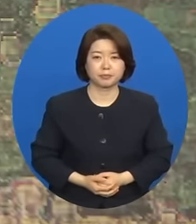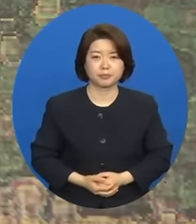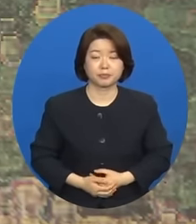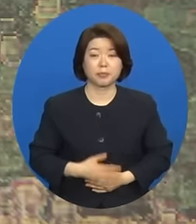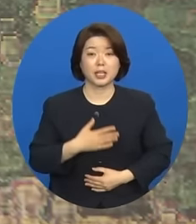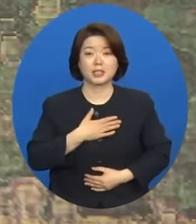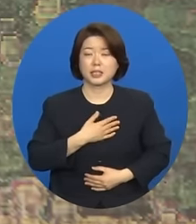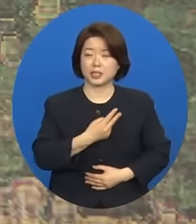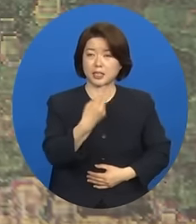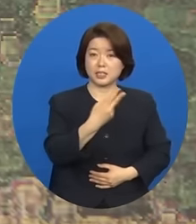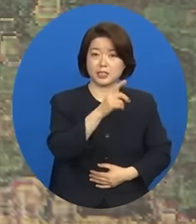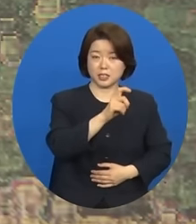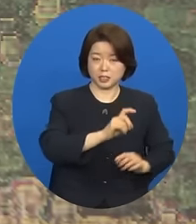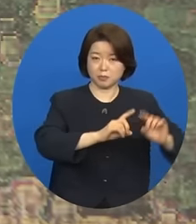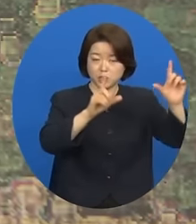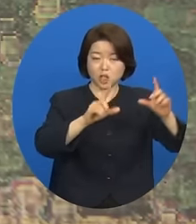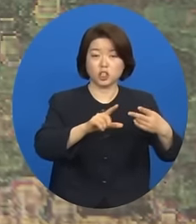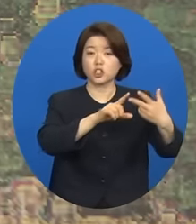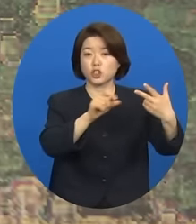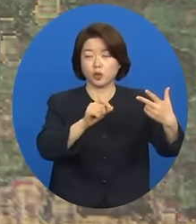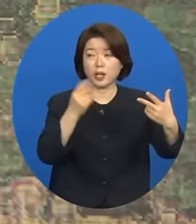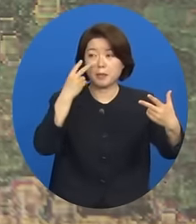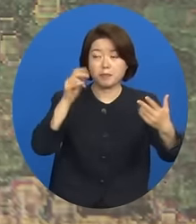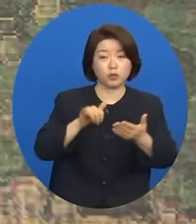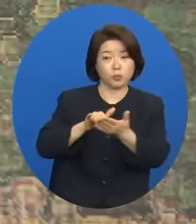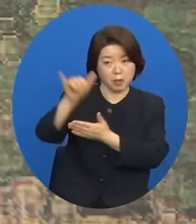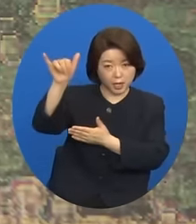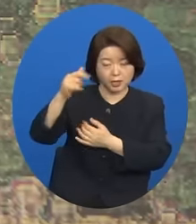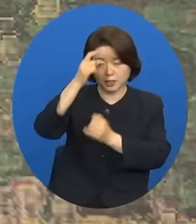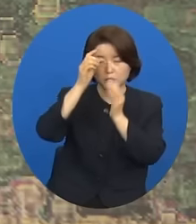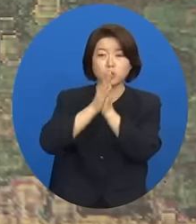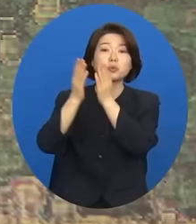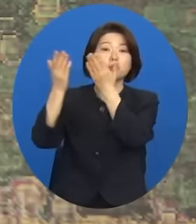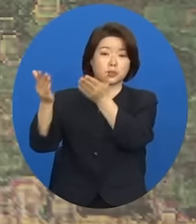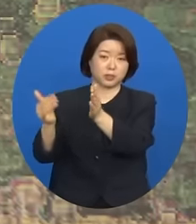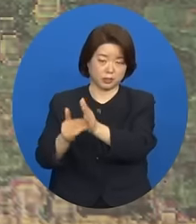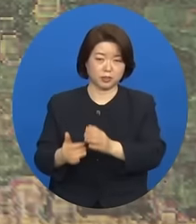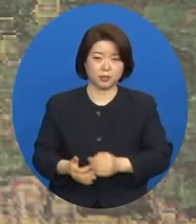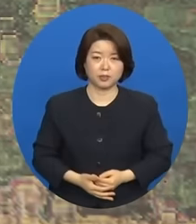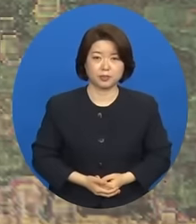제가 2010년 7월에 미국에 갈 때에 기도를 드렸습니다.